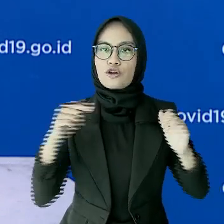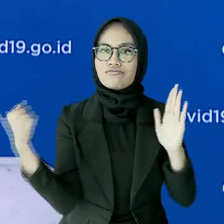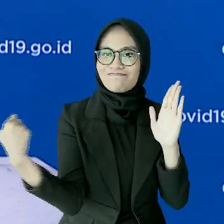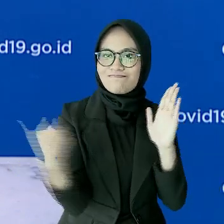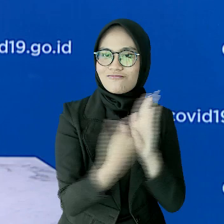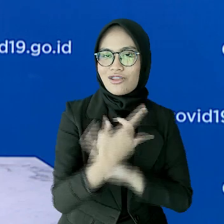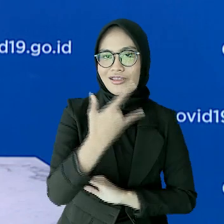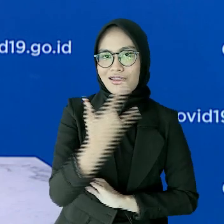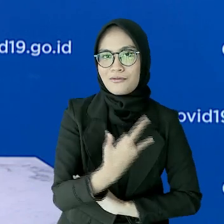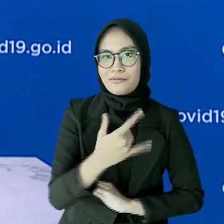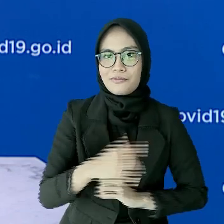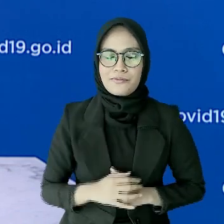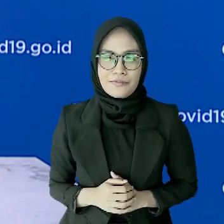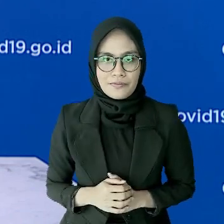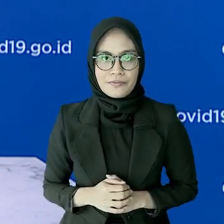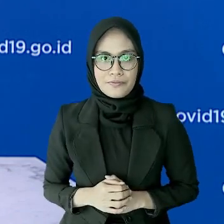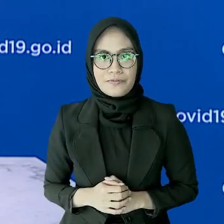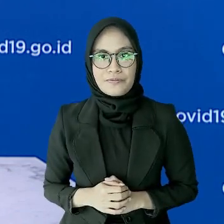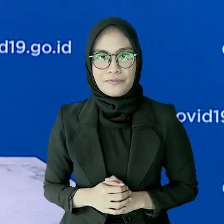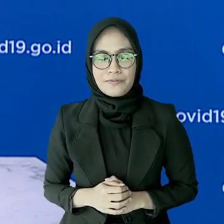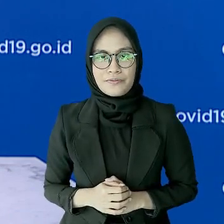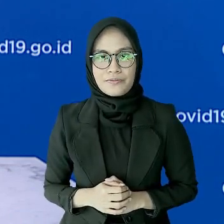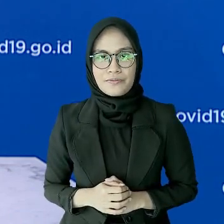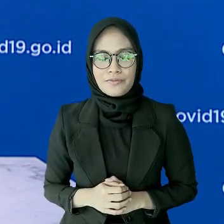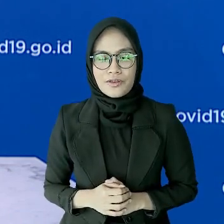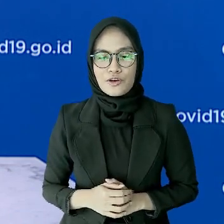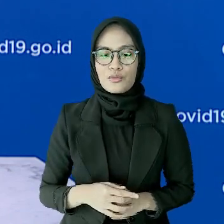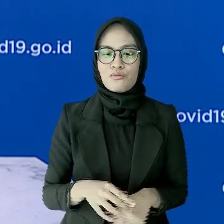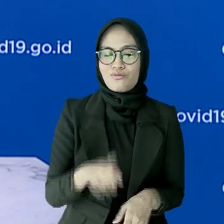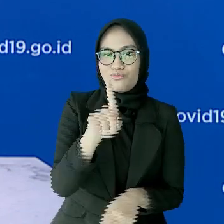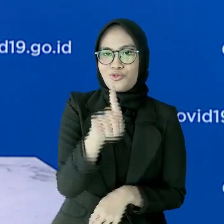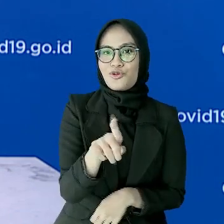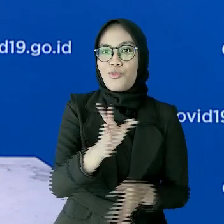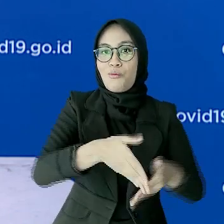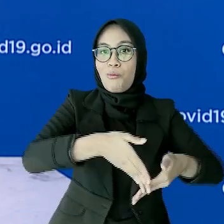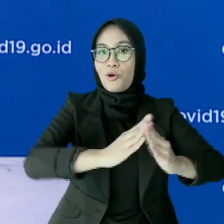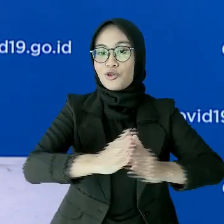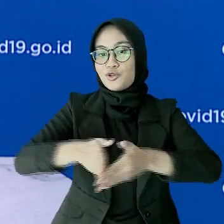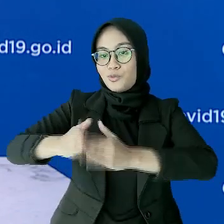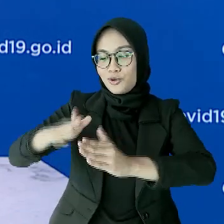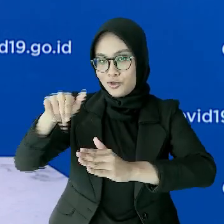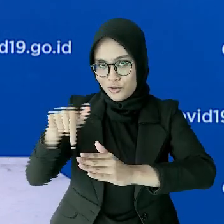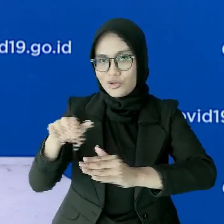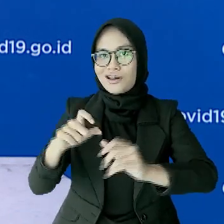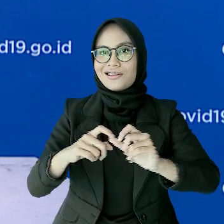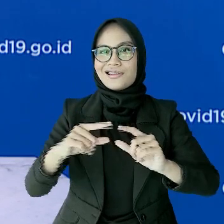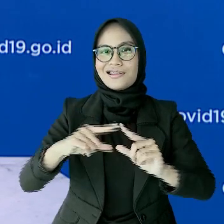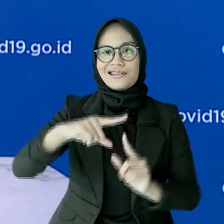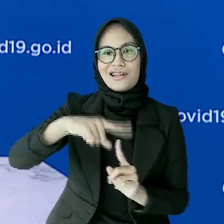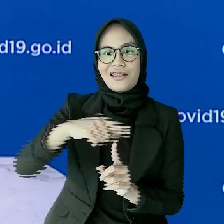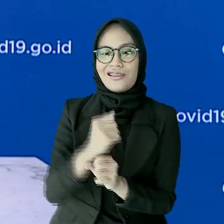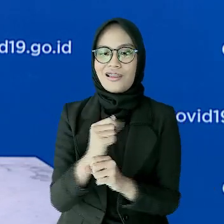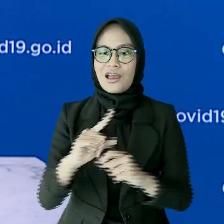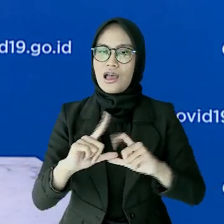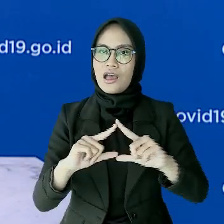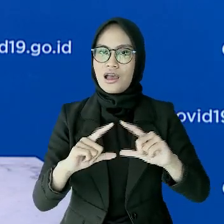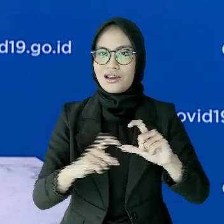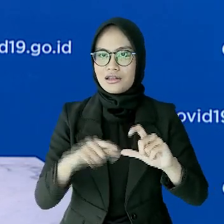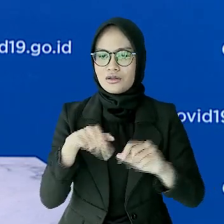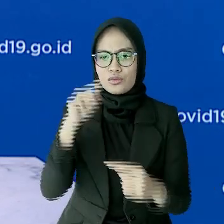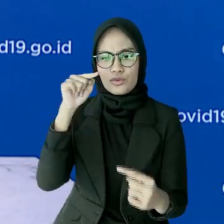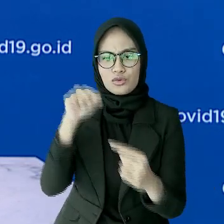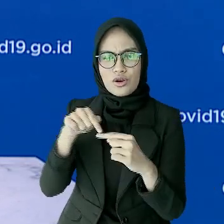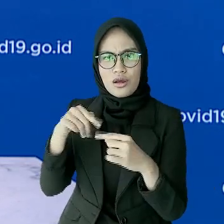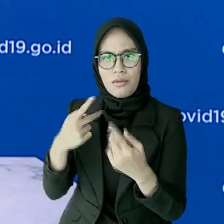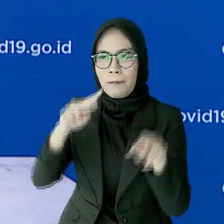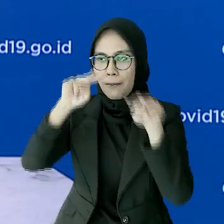dengan disiplin. Perlu adanya satgas posko di setiap fasilitas umum untuk memantau kepatuhan protokol kesehatan